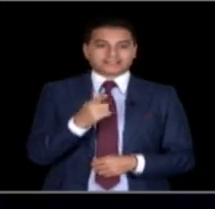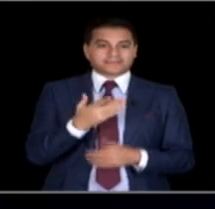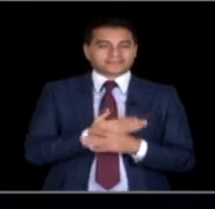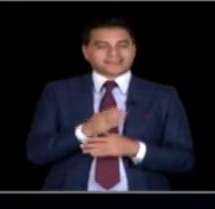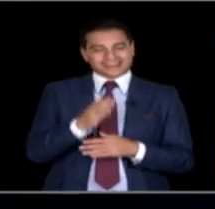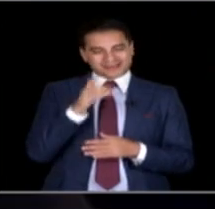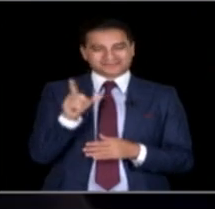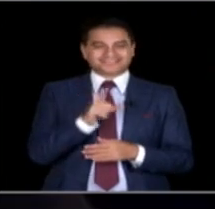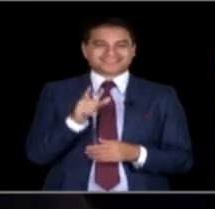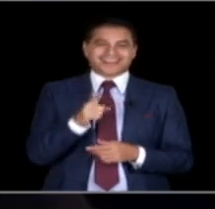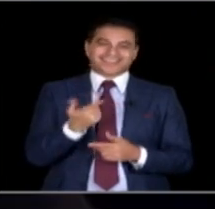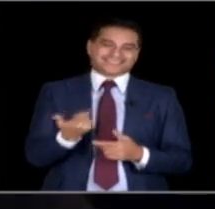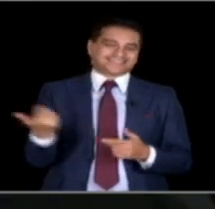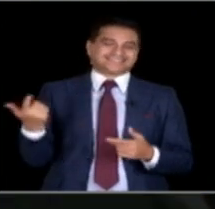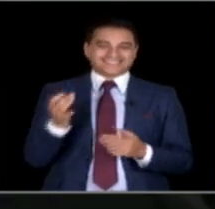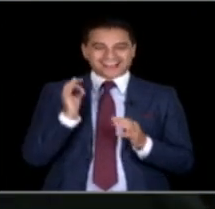إجابة صحيحة.